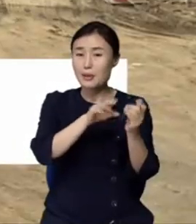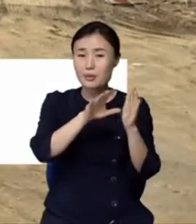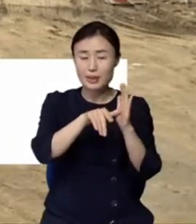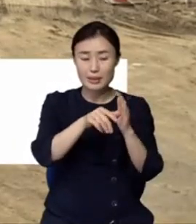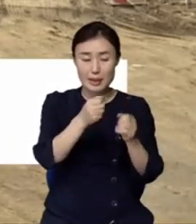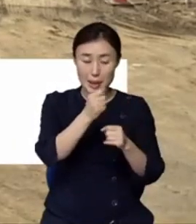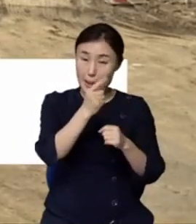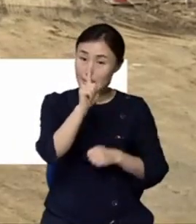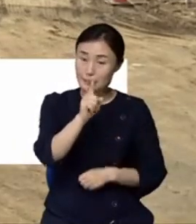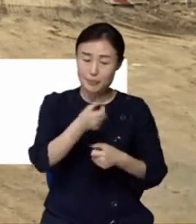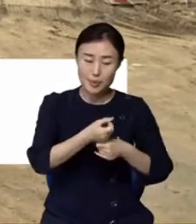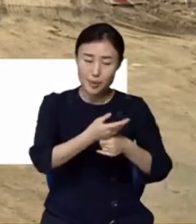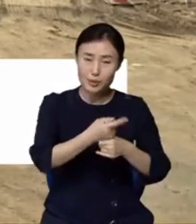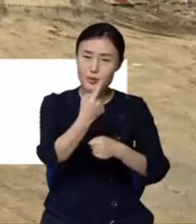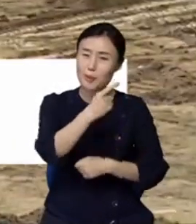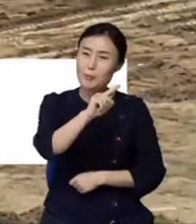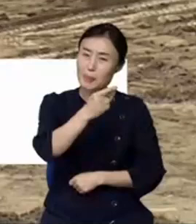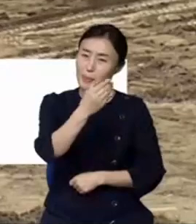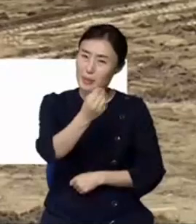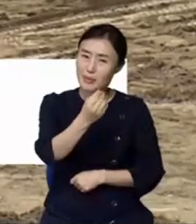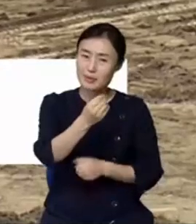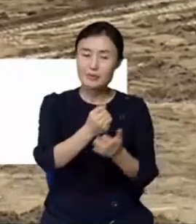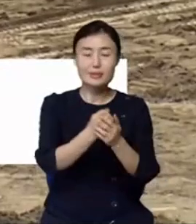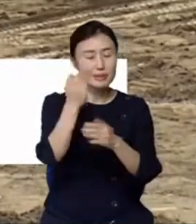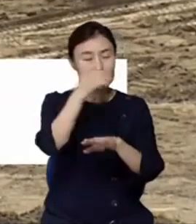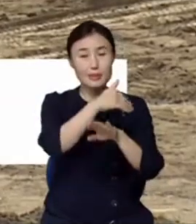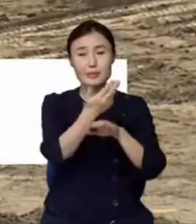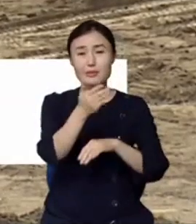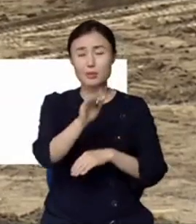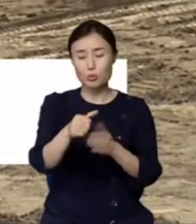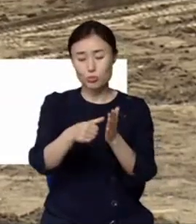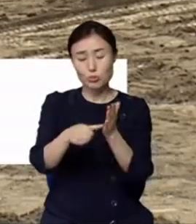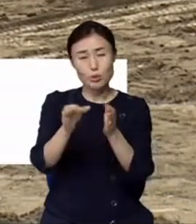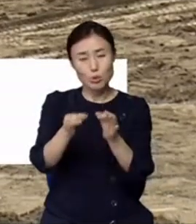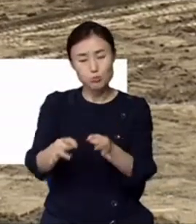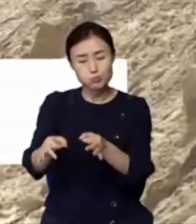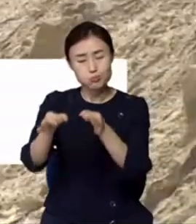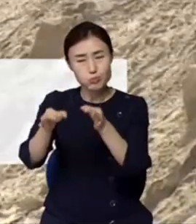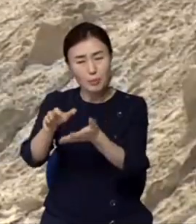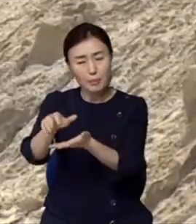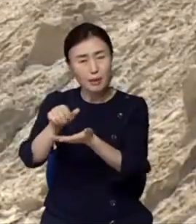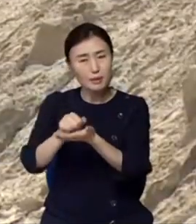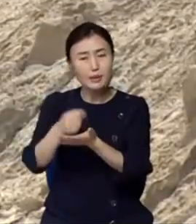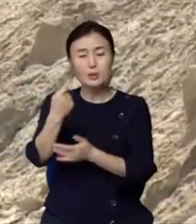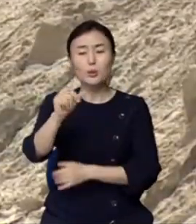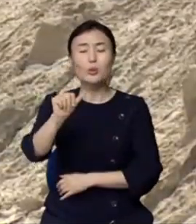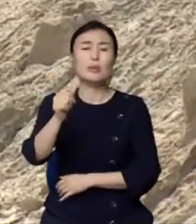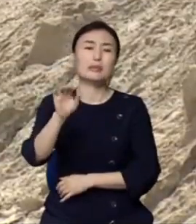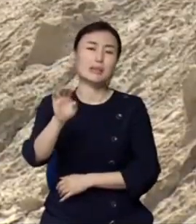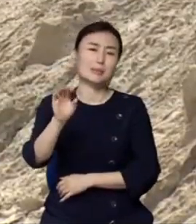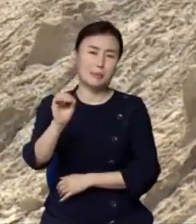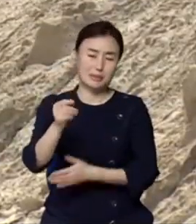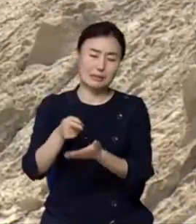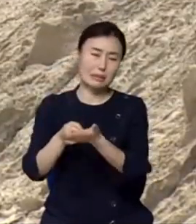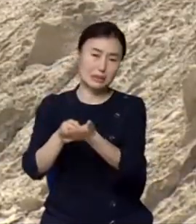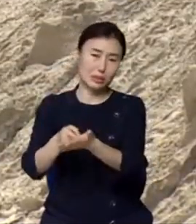3.3제곱미터당 1,100만 원대를 제시했지만 최근에는 물가 상승 등을 반영해 1,540만 원을 요구하고